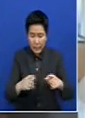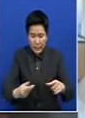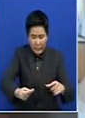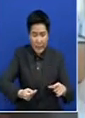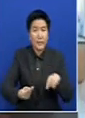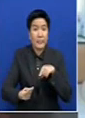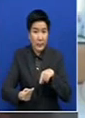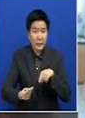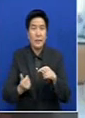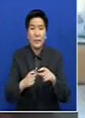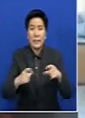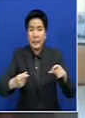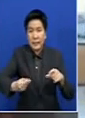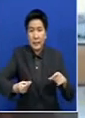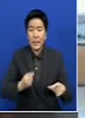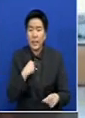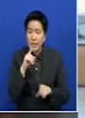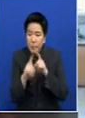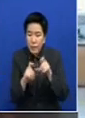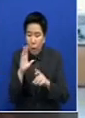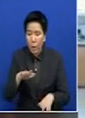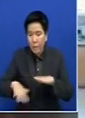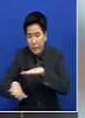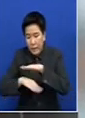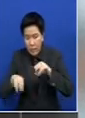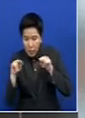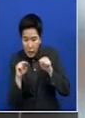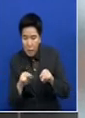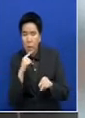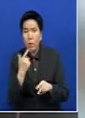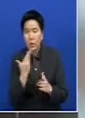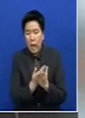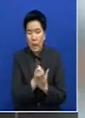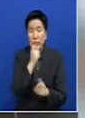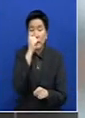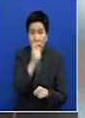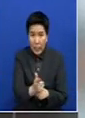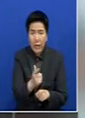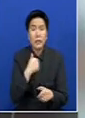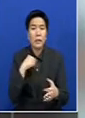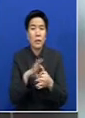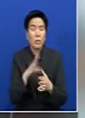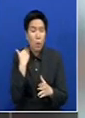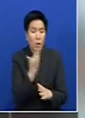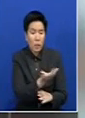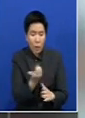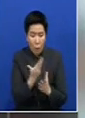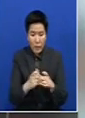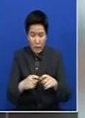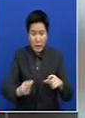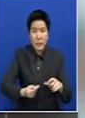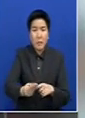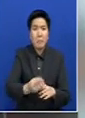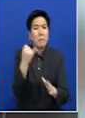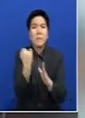ต่างๆจากการสอบปากคำของพยานก็บอกว่าการจ่ายเนี่ยเป็นการจ่ายมีมูลหนี ้ คนที่รับเช็คจึง